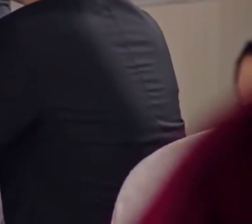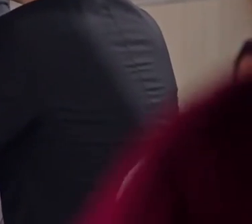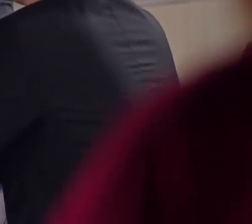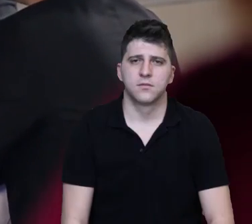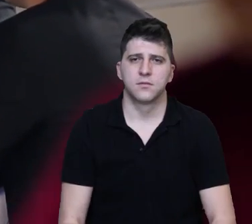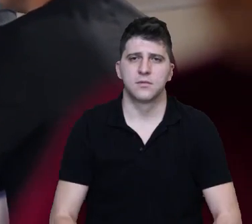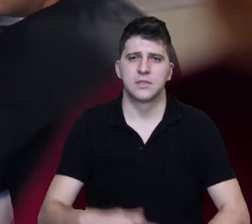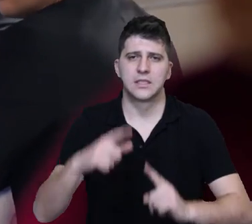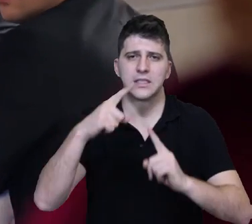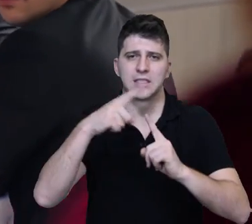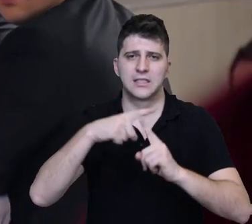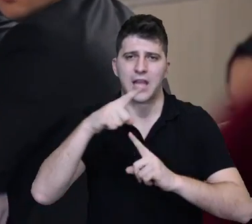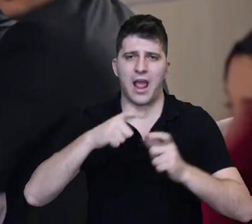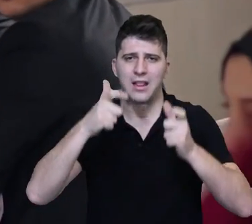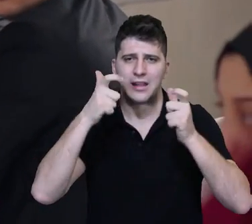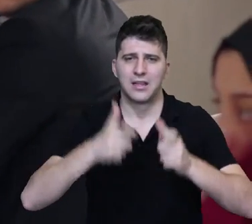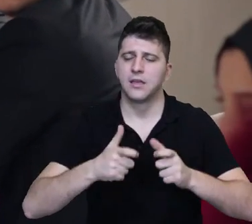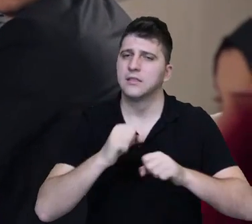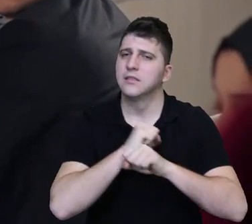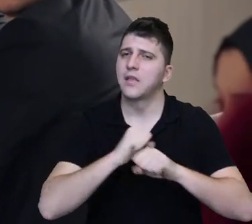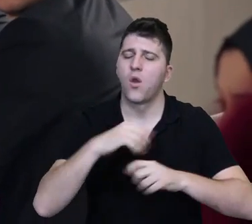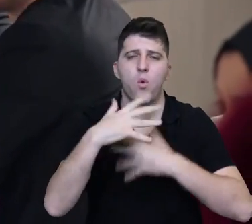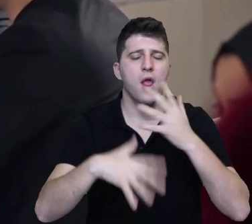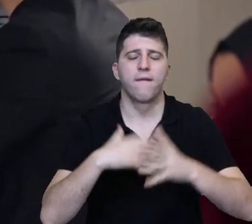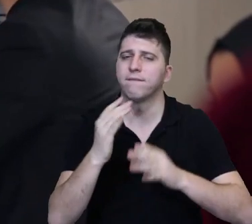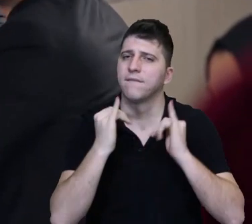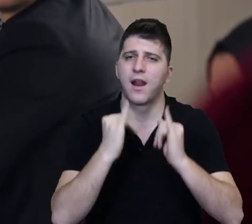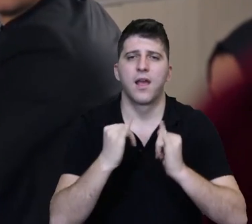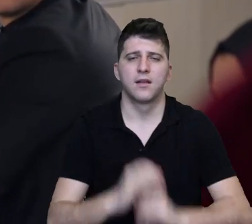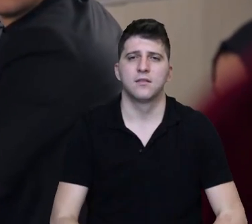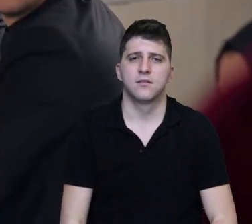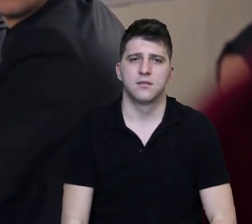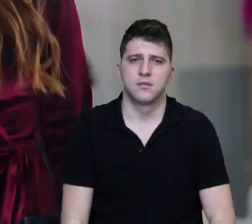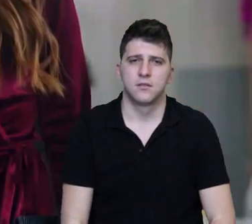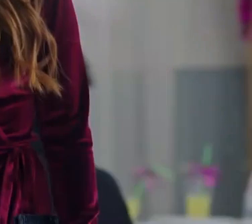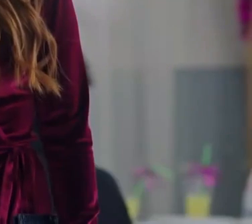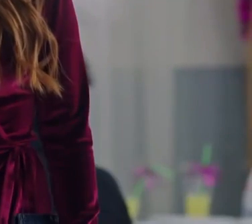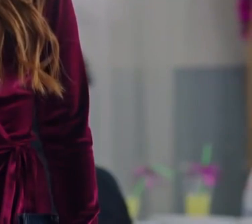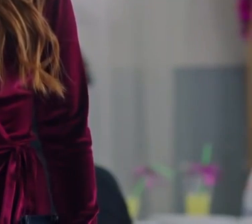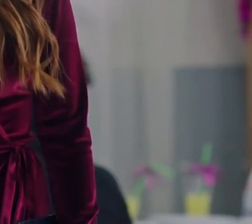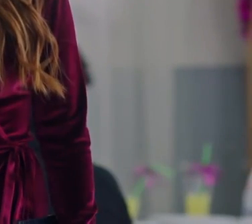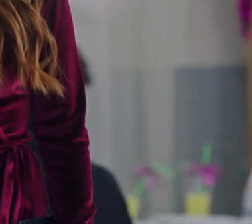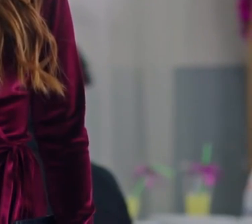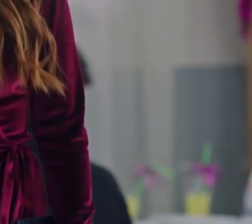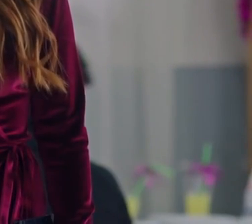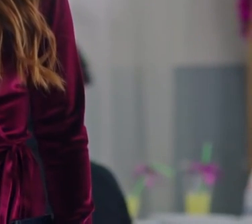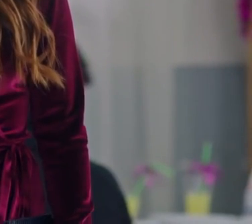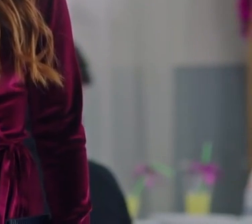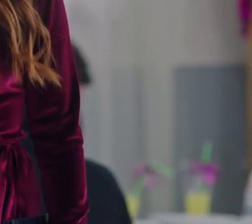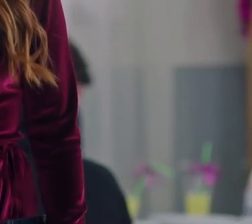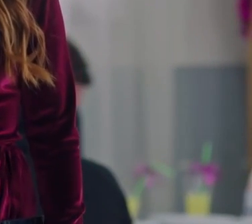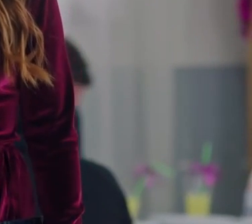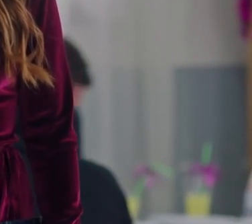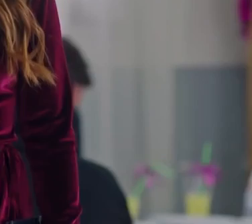Taraklı'ya göktaşı düştü beyler. Savulun. Alev üstünde mor kadife elbisesiyle durmuş izliyor.